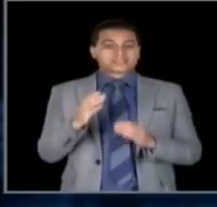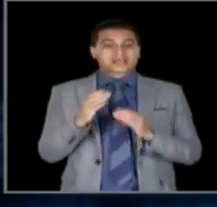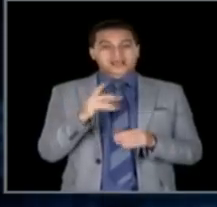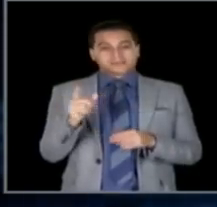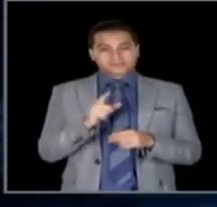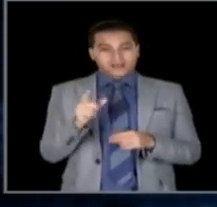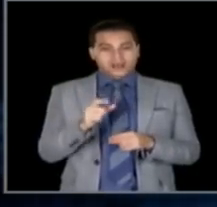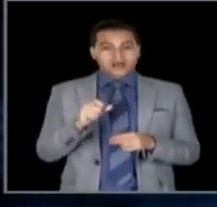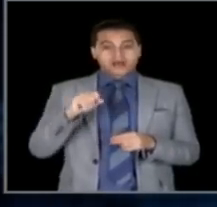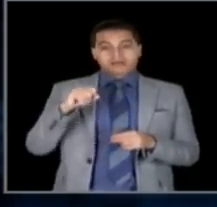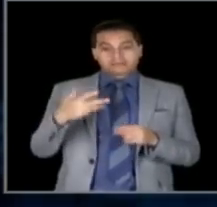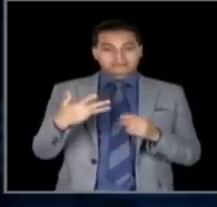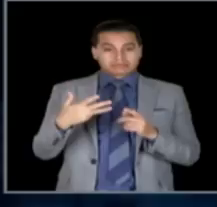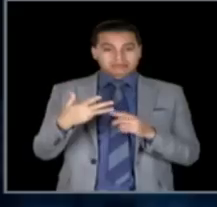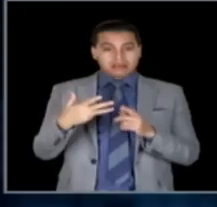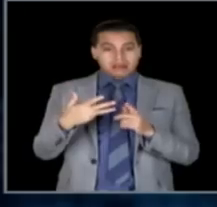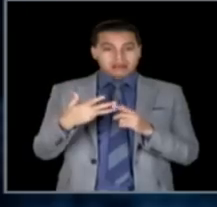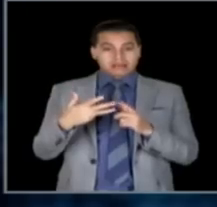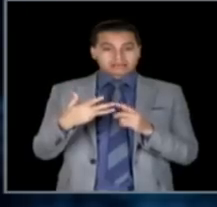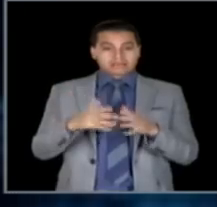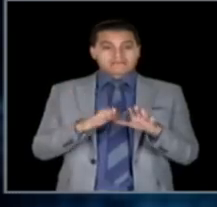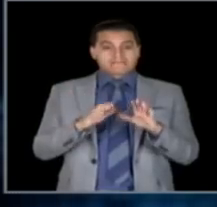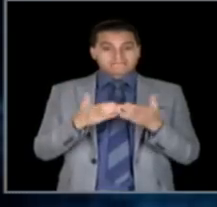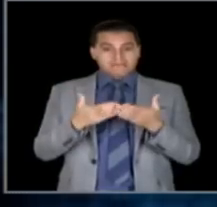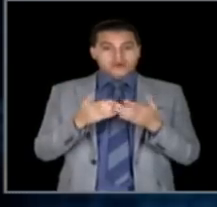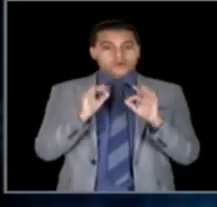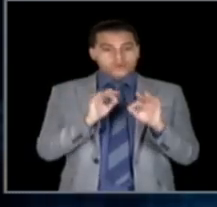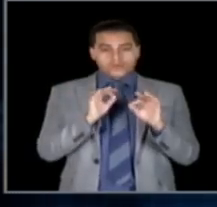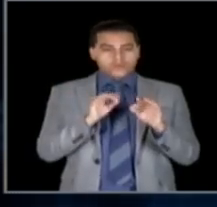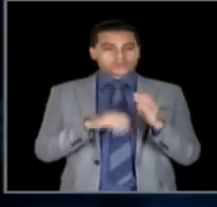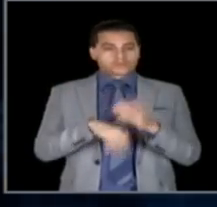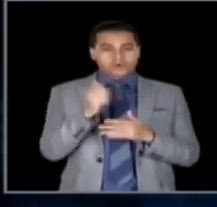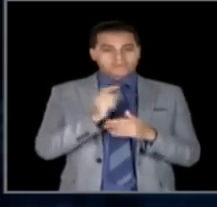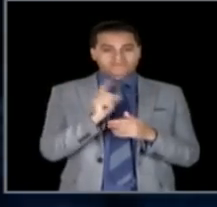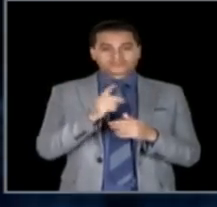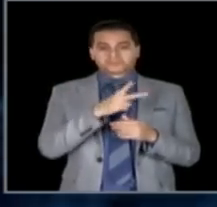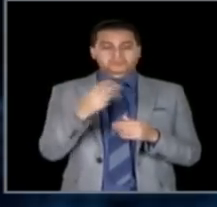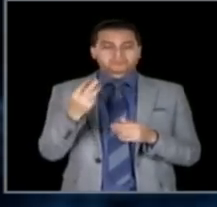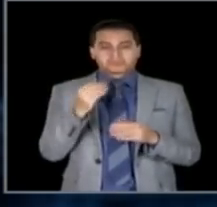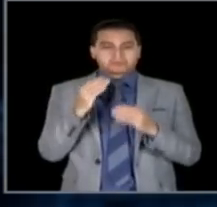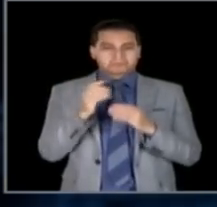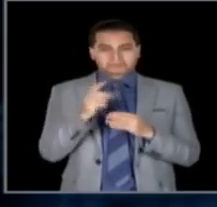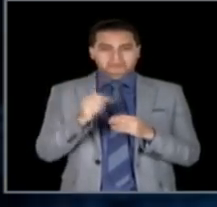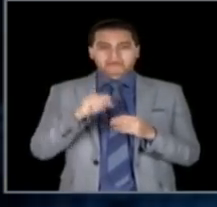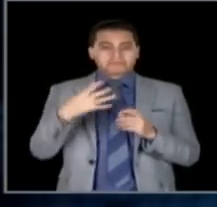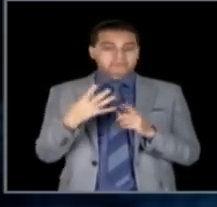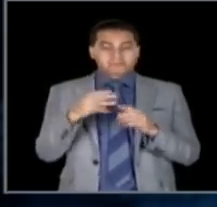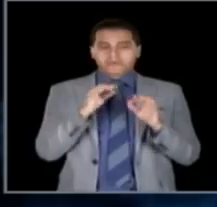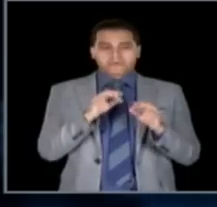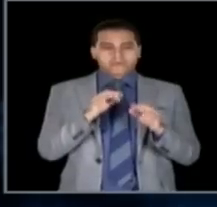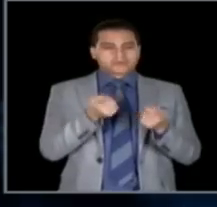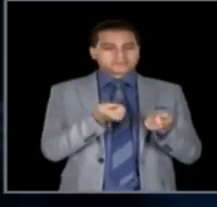365 نقطة إجابات صحيحة. سفراء في المركز الثالث مفيش نقاط، 230 نقطة إجابات